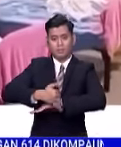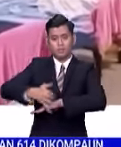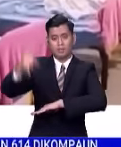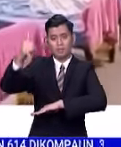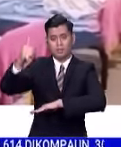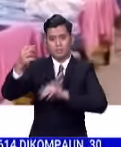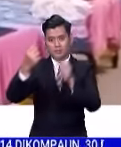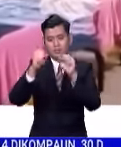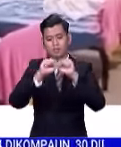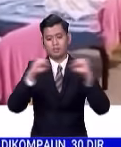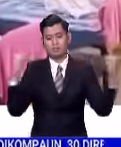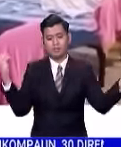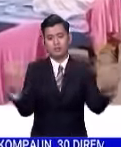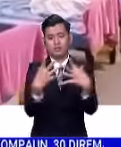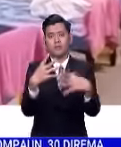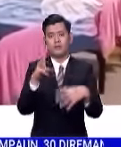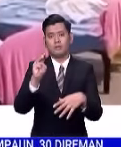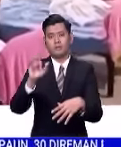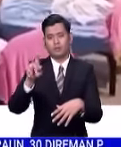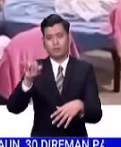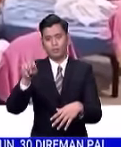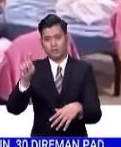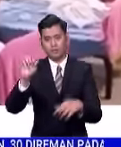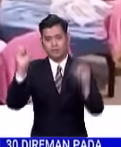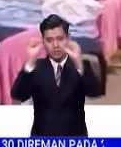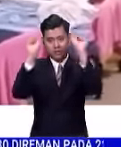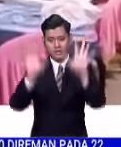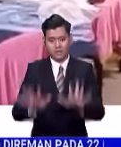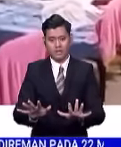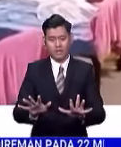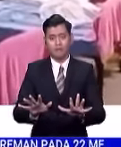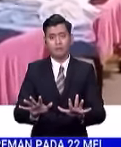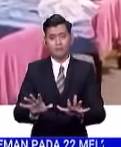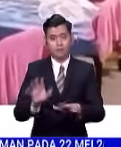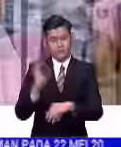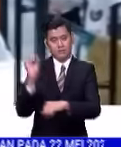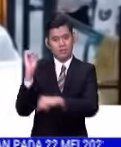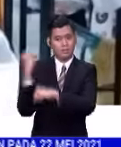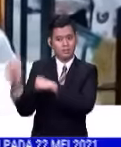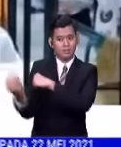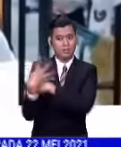Nawati asal nasihat anak-anak keluarga saya.